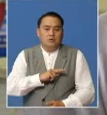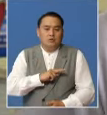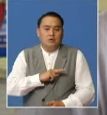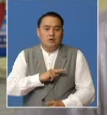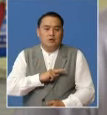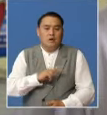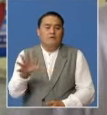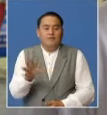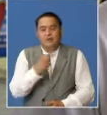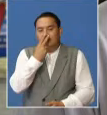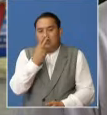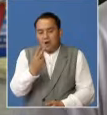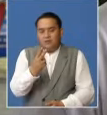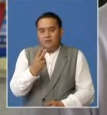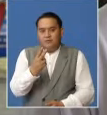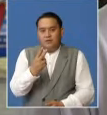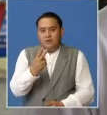Лидерские качества, качества